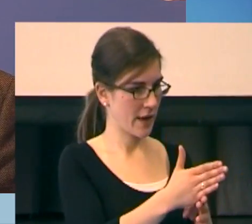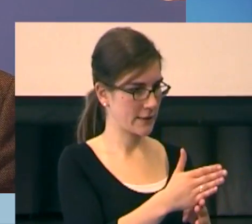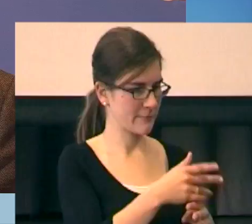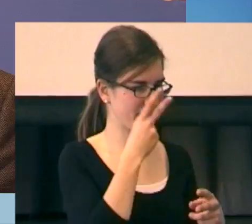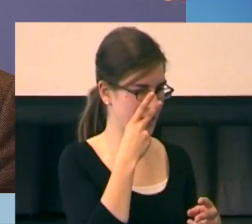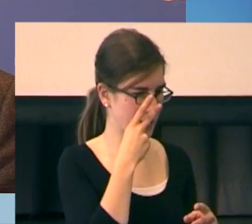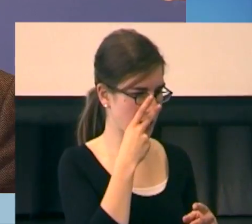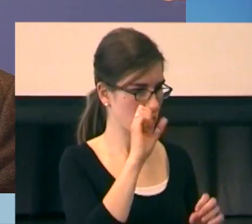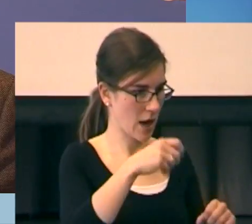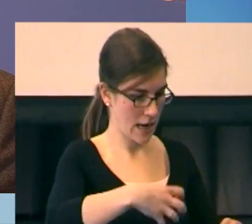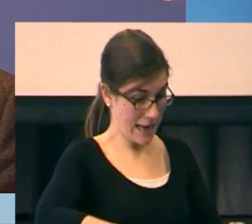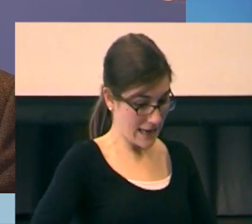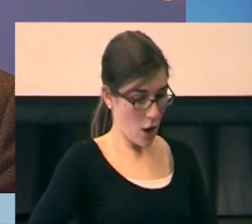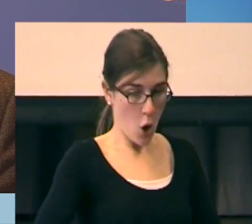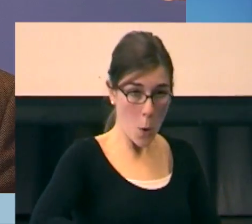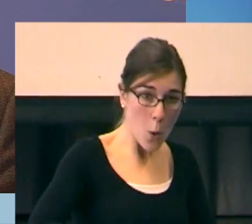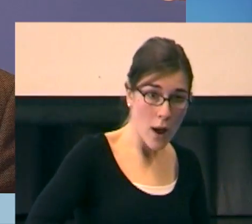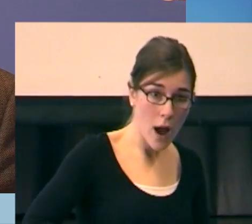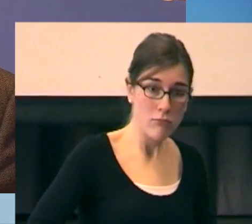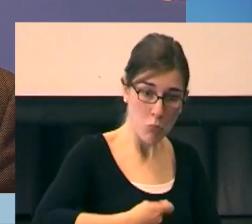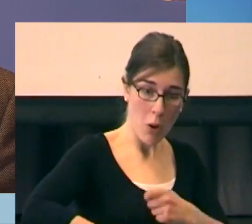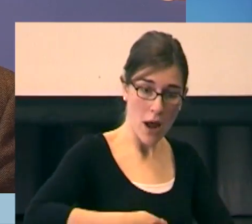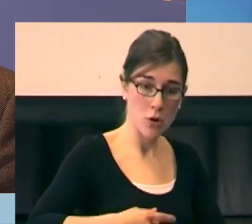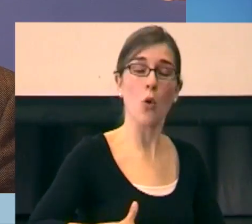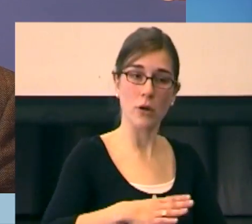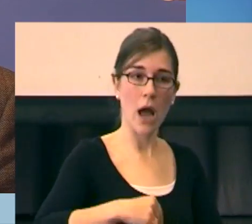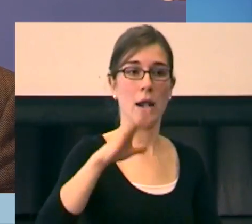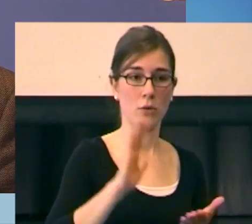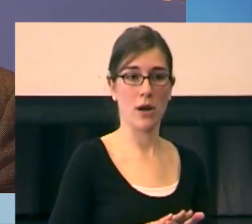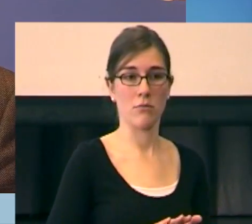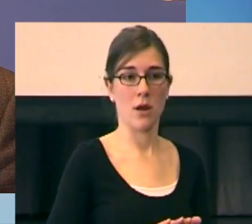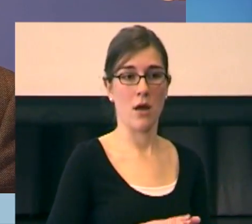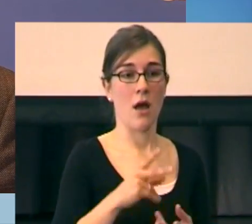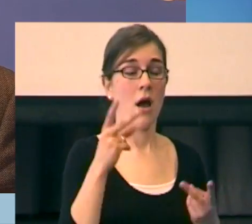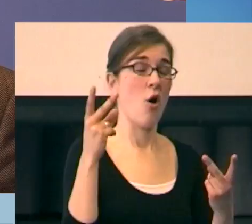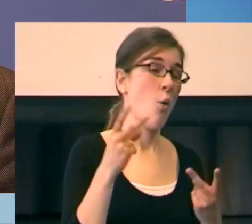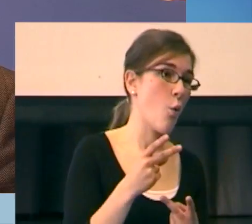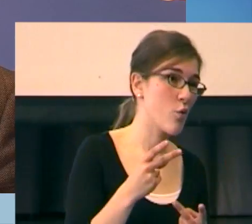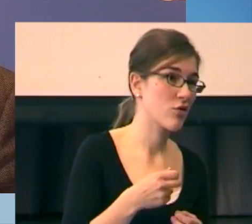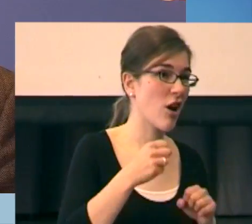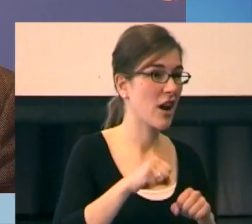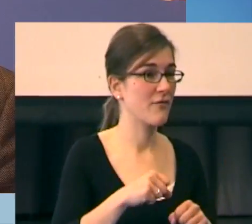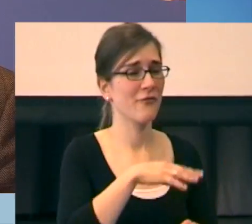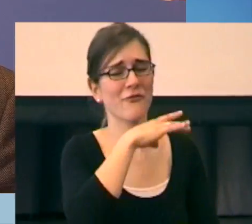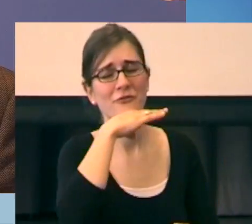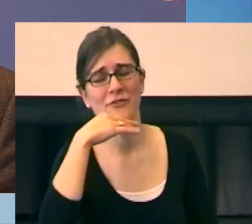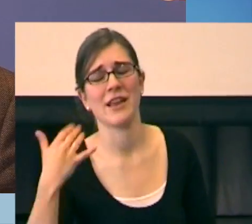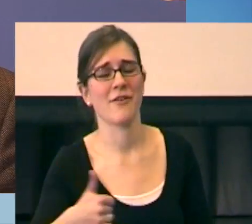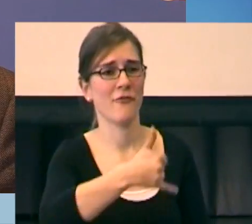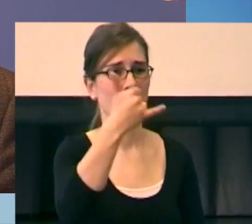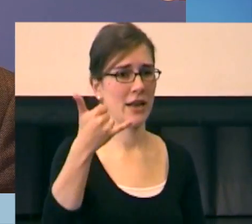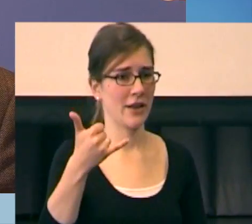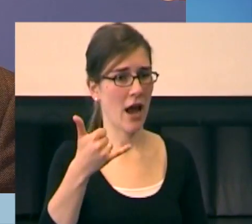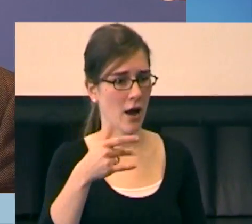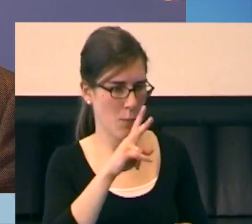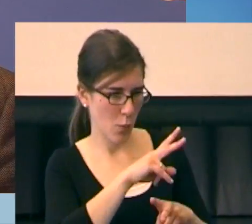Prostatakrebs lokal behandeln und heilen oder können wir den Krebs zwar für viele Jahre im Griff